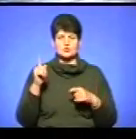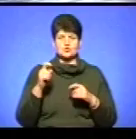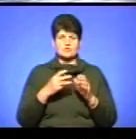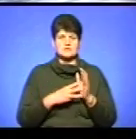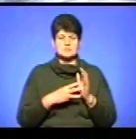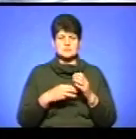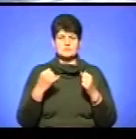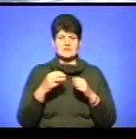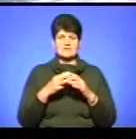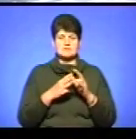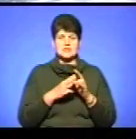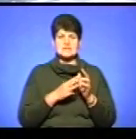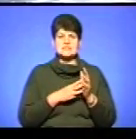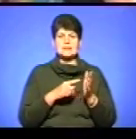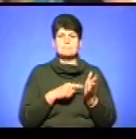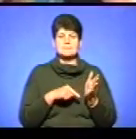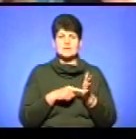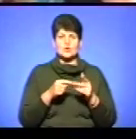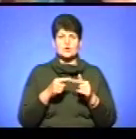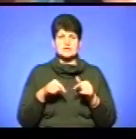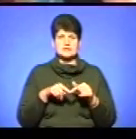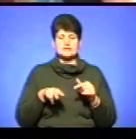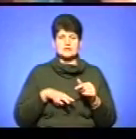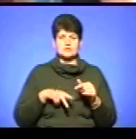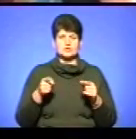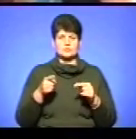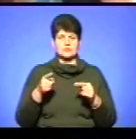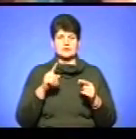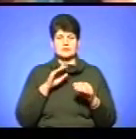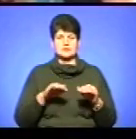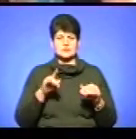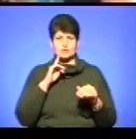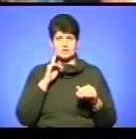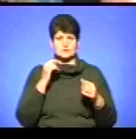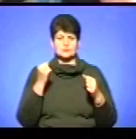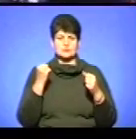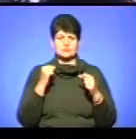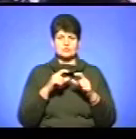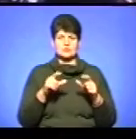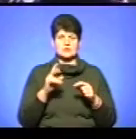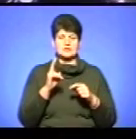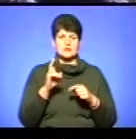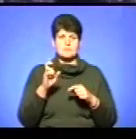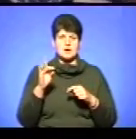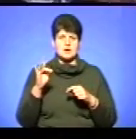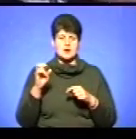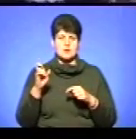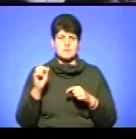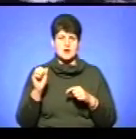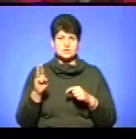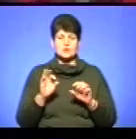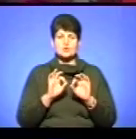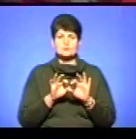із 18 міст. Організатор турніру, директор Тернопільської дитячо-спортивної школи номер 1 Катерина Барабаш розповіла, що на цих